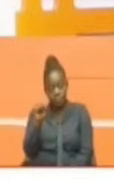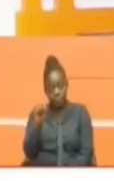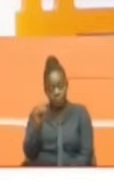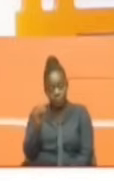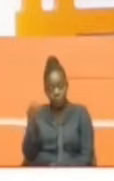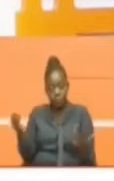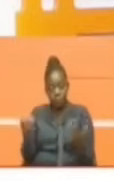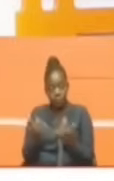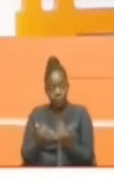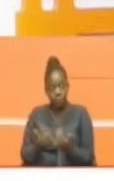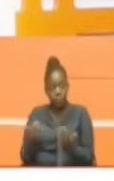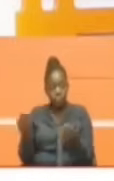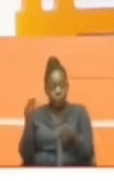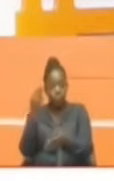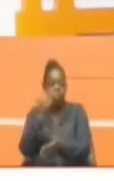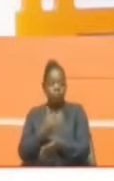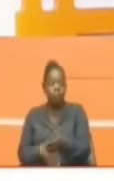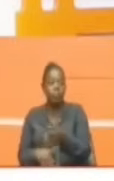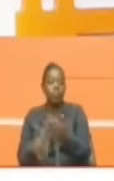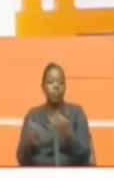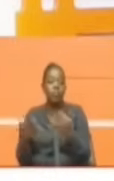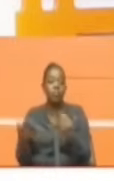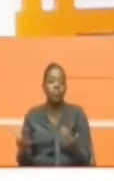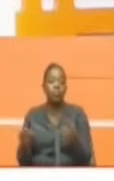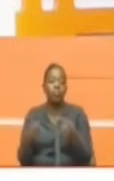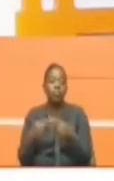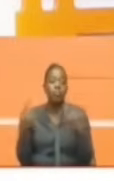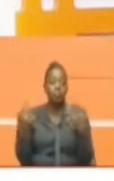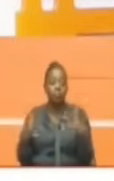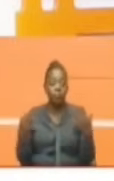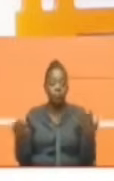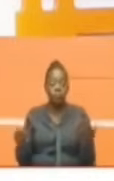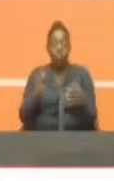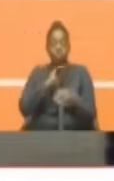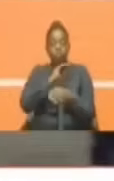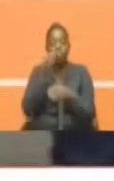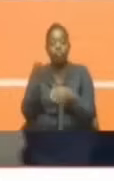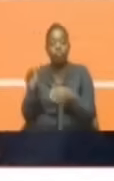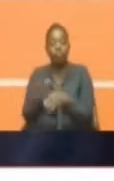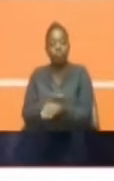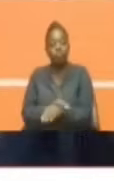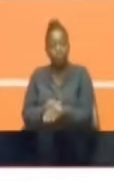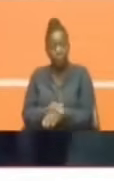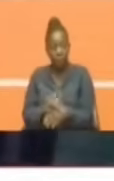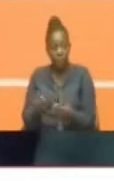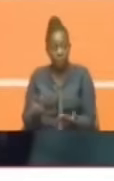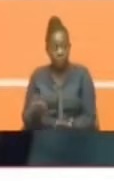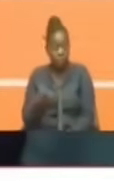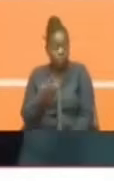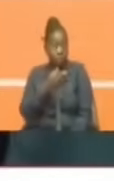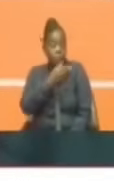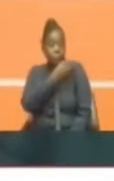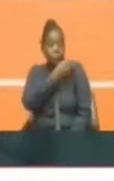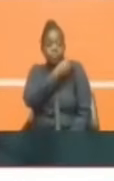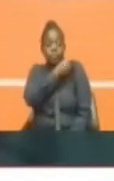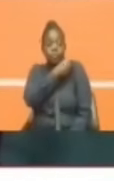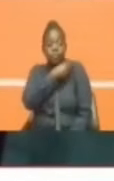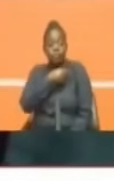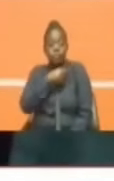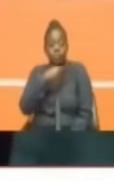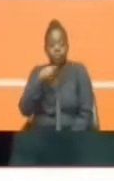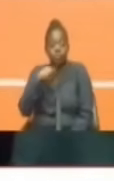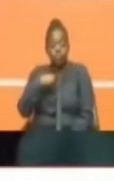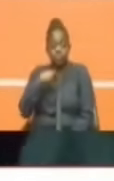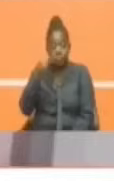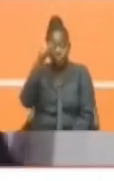demkazwe, biatema kwa mkono ngono, achi atenda manjiga Bukede. Sergeant Stephen Kauchi Salongo omutuzi w'enakuwadde mu disitulikiti